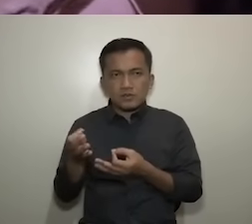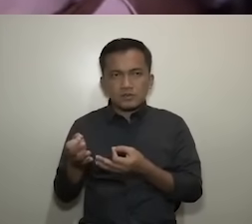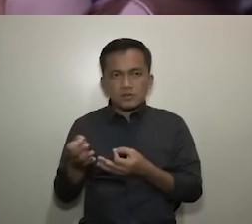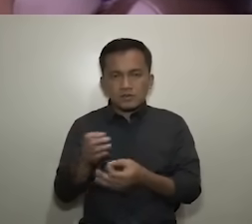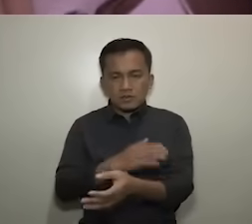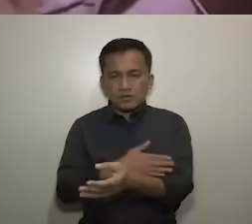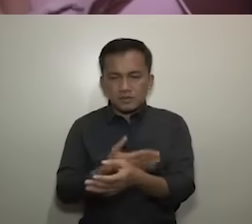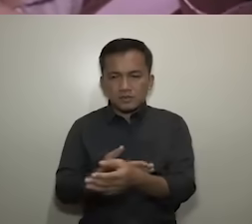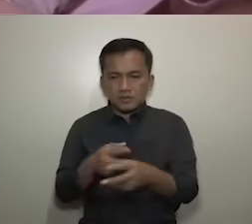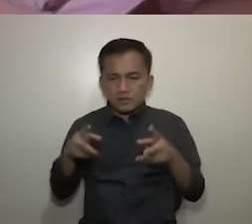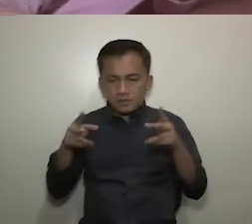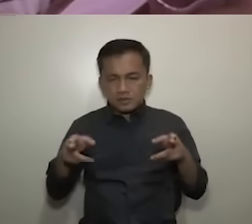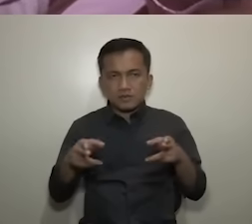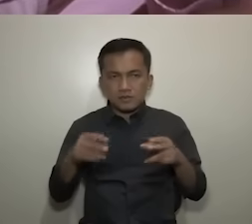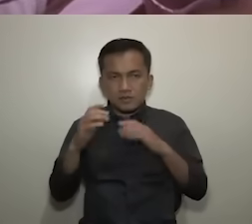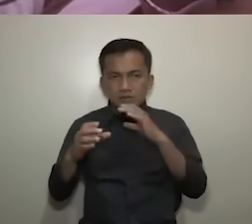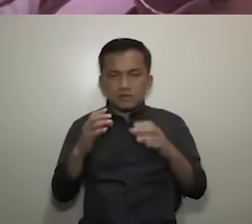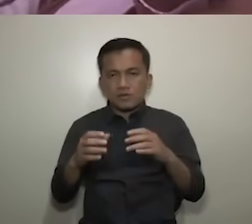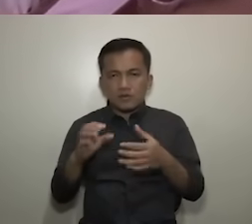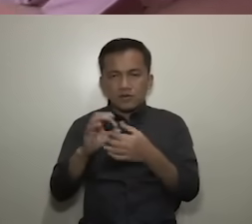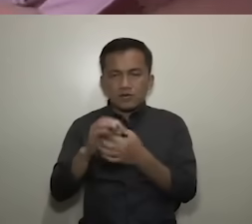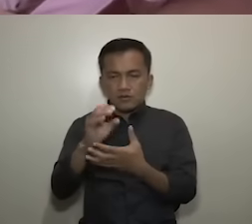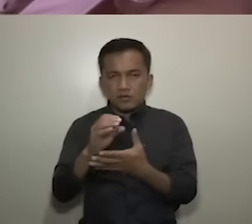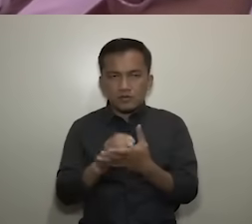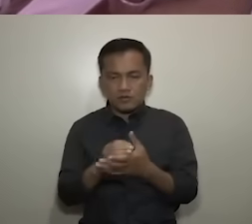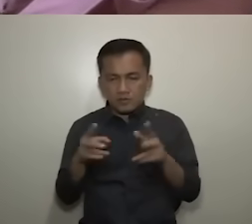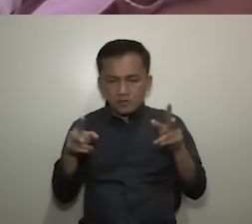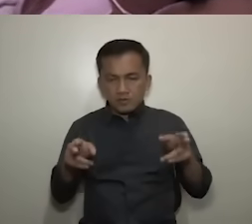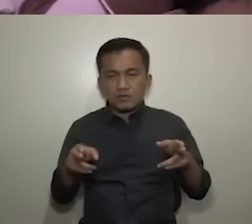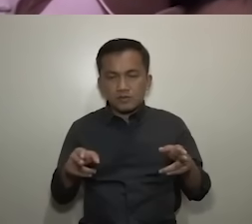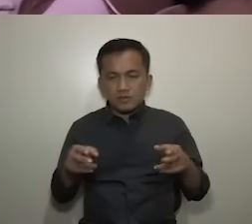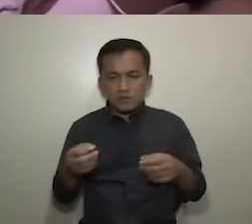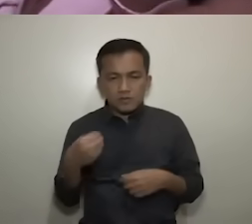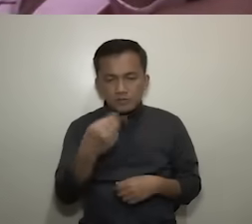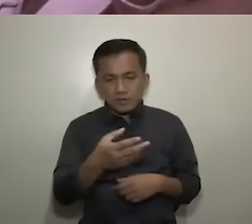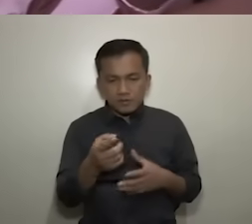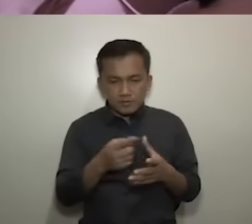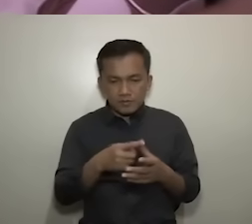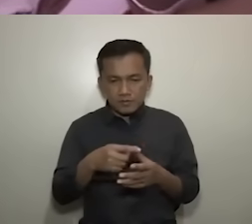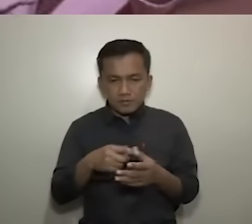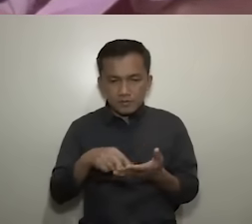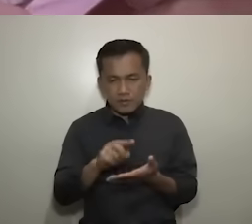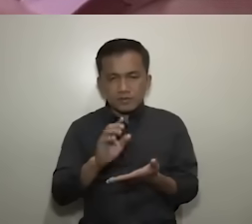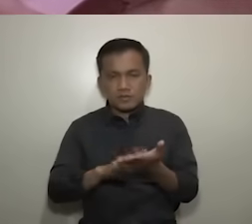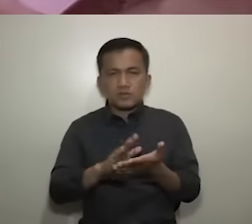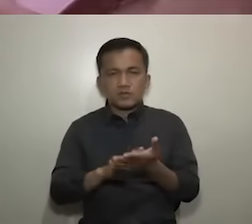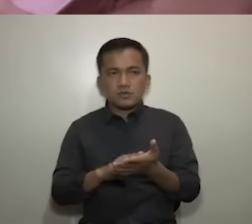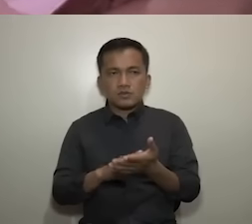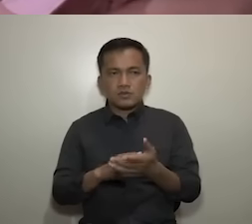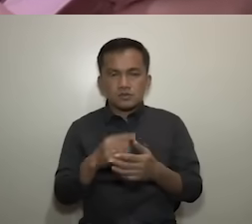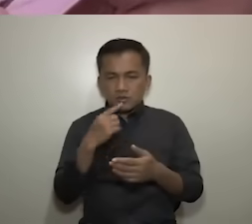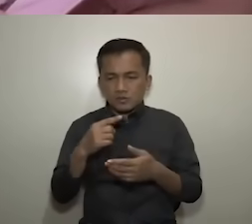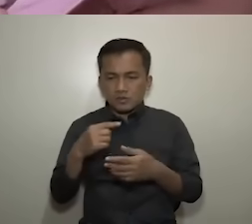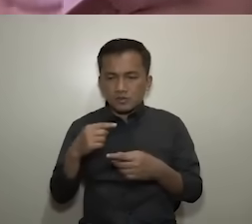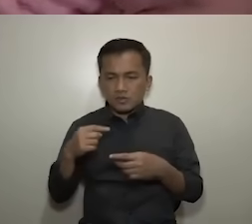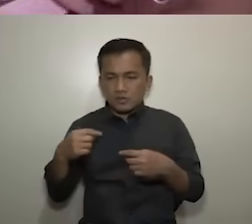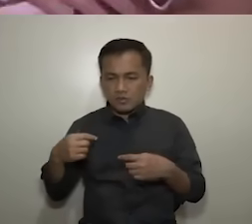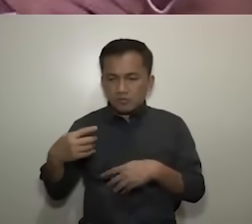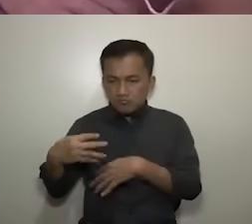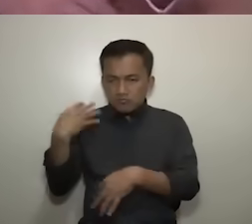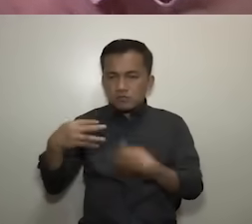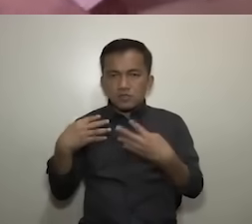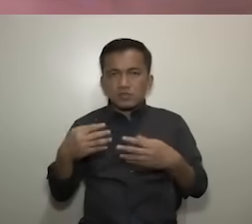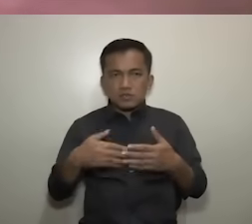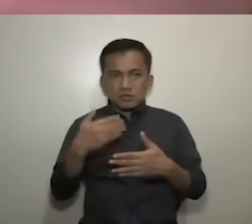communication natin. Actually, hindi po na naman siyempre, naputol yun. Pinutol mo. Pagkabigay ko sa inyo ng unang bayad sa school, hindi marami siyang sumbat sa akin yung sinabi. Tapos